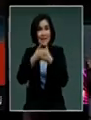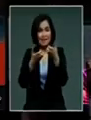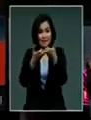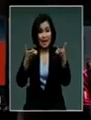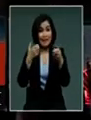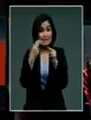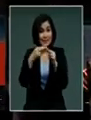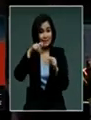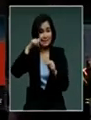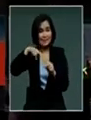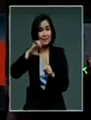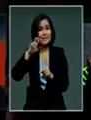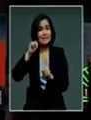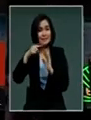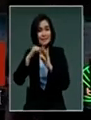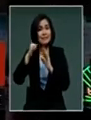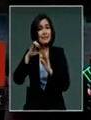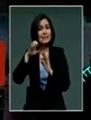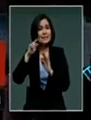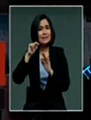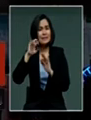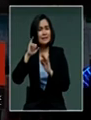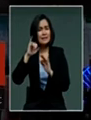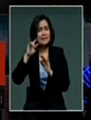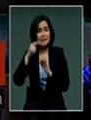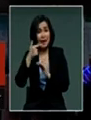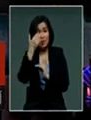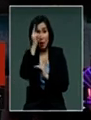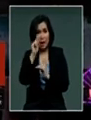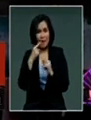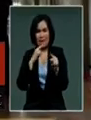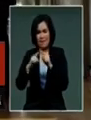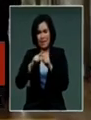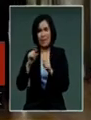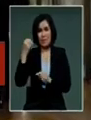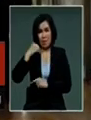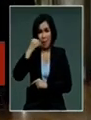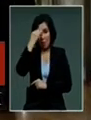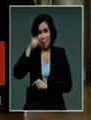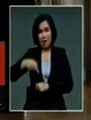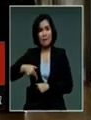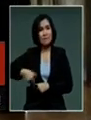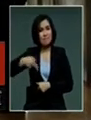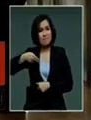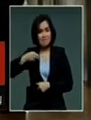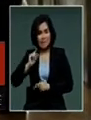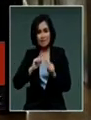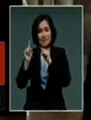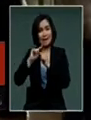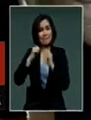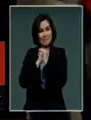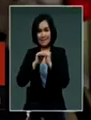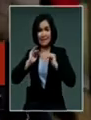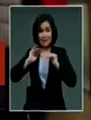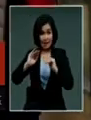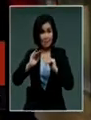ของประเทศและก็อาวุธที่ใช้ก่อเหตุส่วนใหญ่ก็จะเป็นมีดเนื่องจากว่าทางการจีนนั้นยังมีการใช้กฎหมายควบคุมเรื่องของอาวุธปืนอย่างเข้มงวดจึ